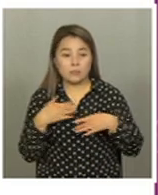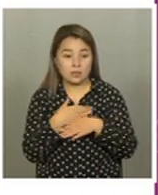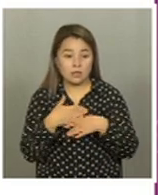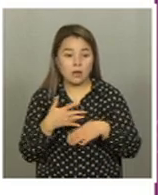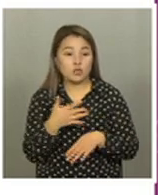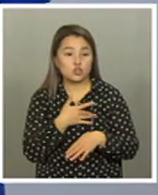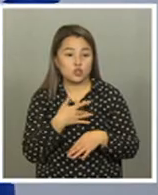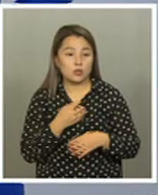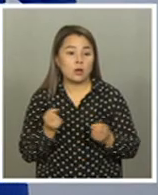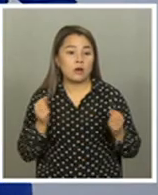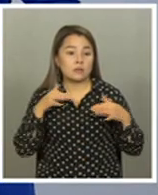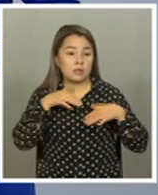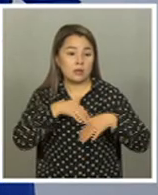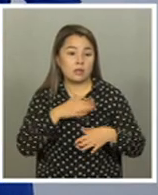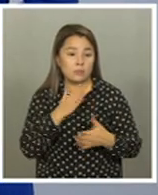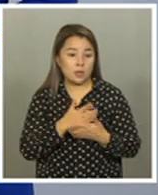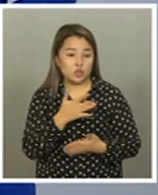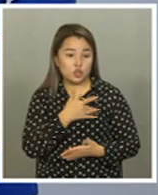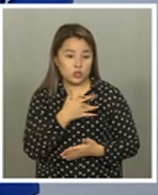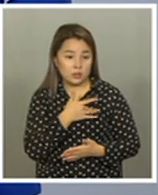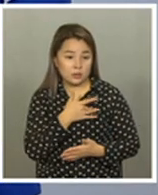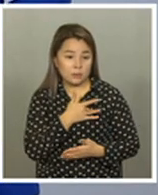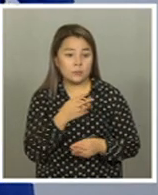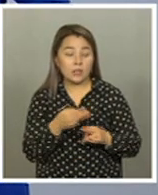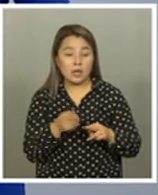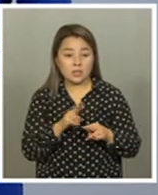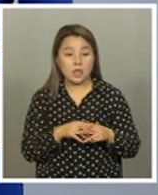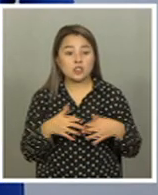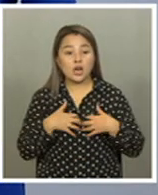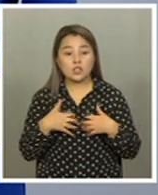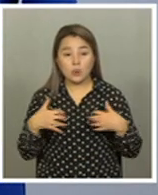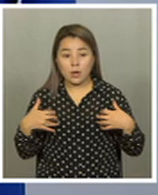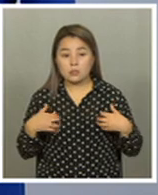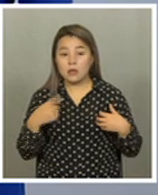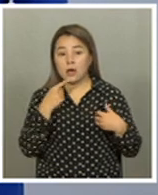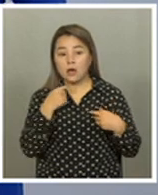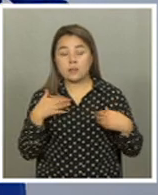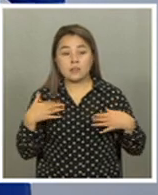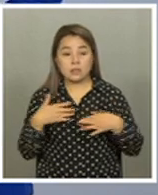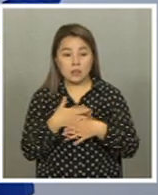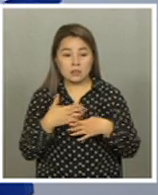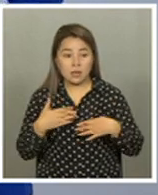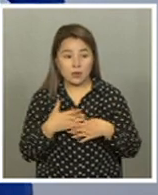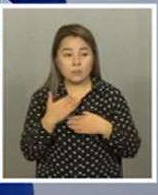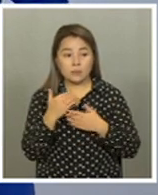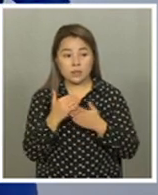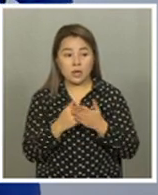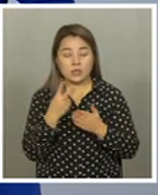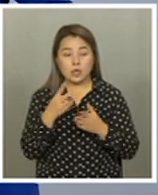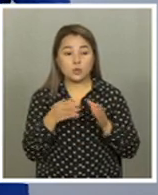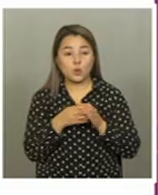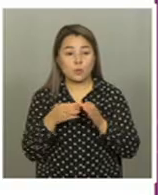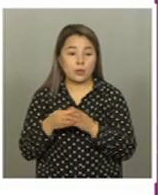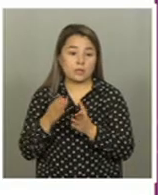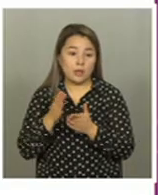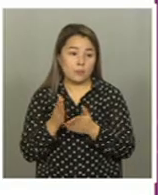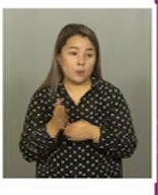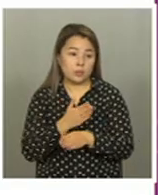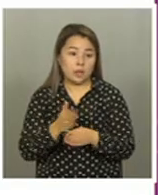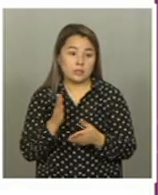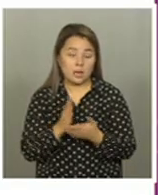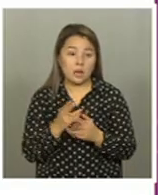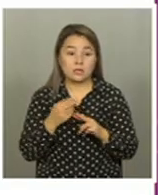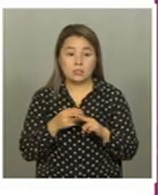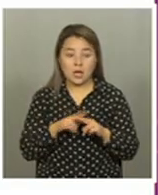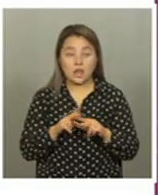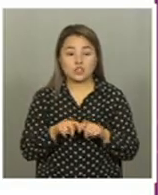алып келеді. Балалар, жануарлардың қан тарату жүйесін біз екі топқа бөліп қарастырамыз. Олар